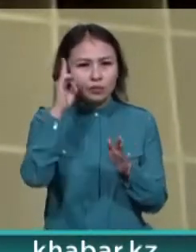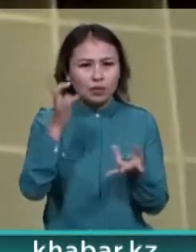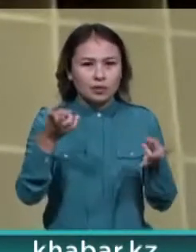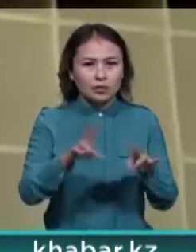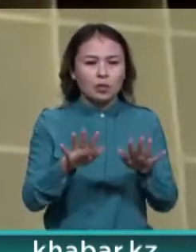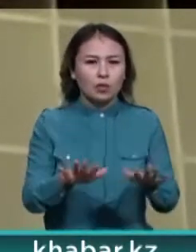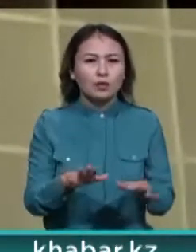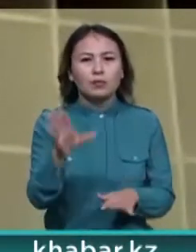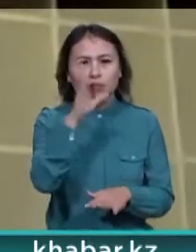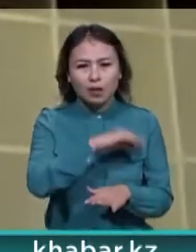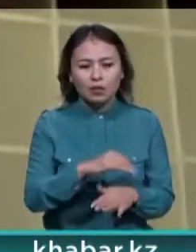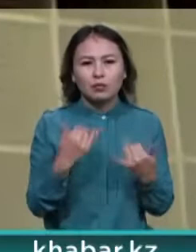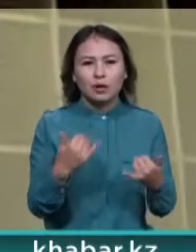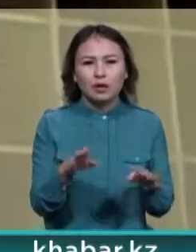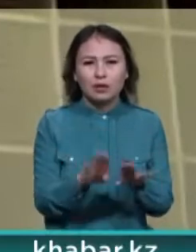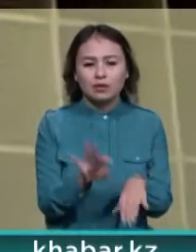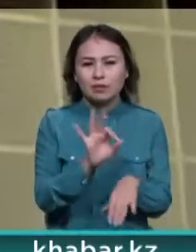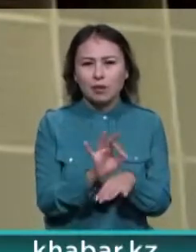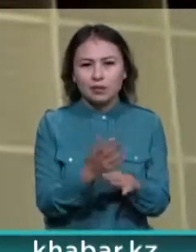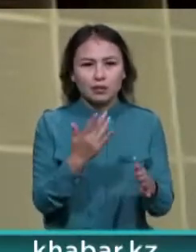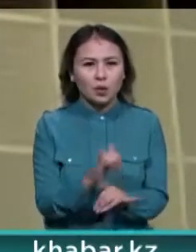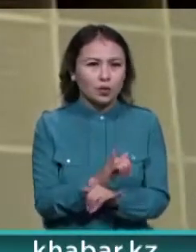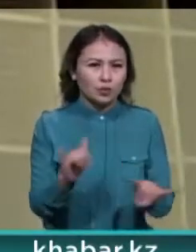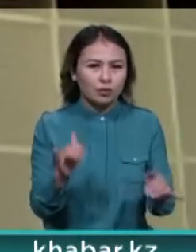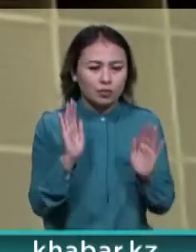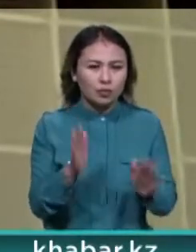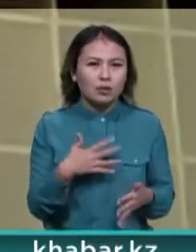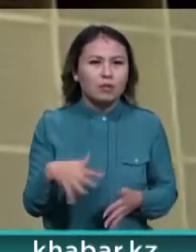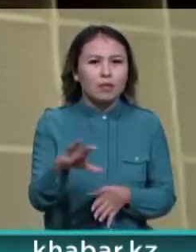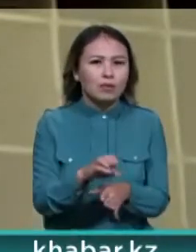Қазір орын жеткілікті, бірақ науқастар саны артса, бәрін қабылдай алмай қаламыз.